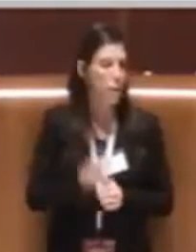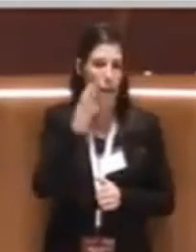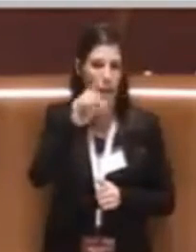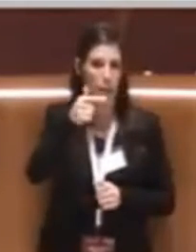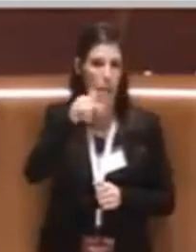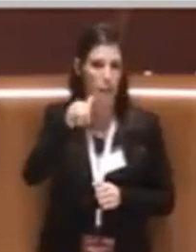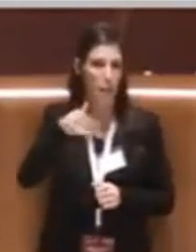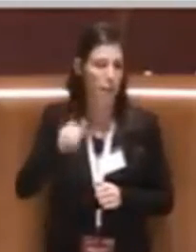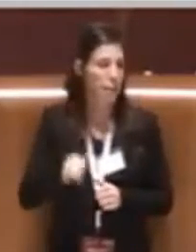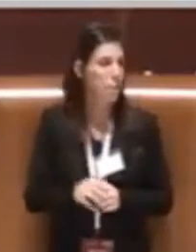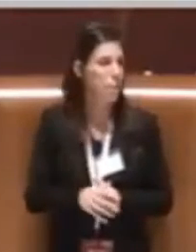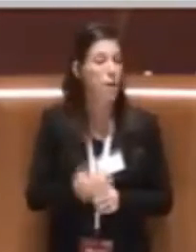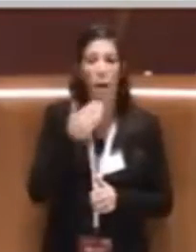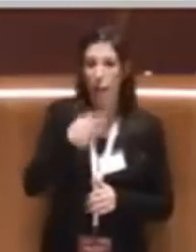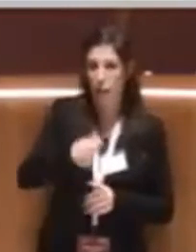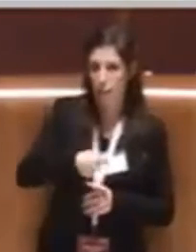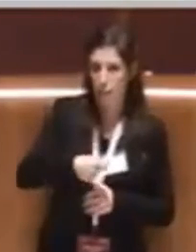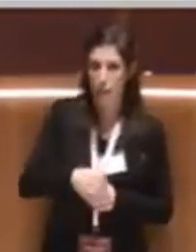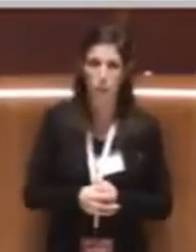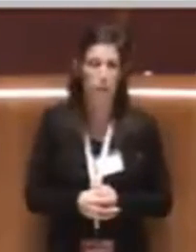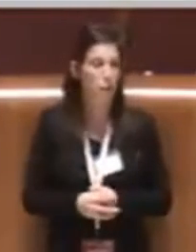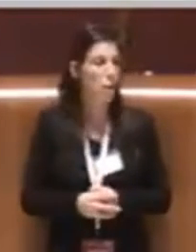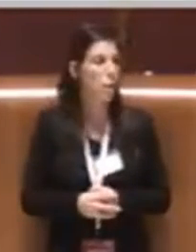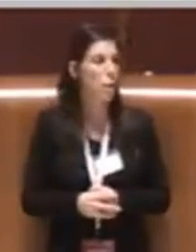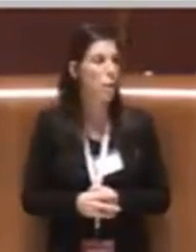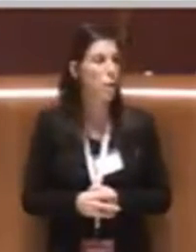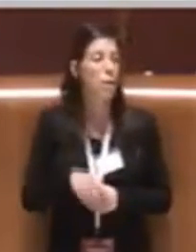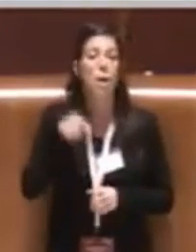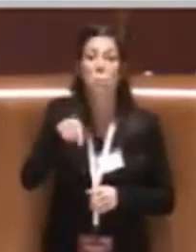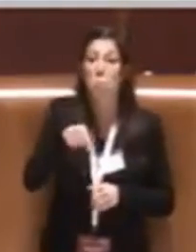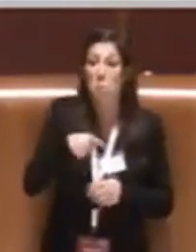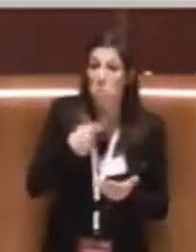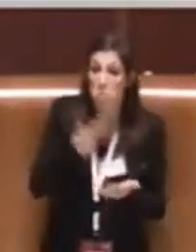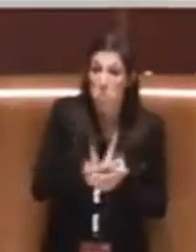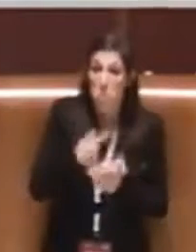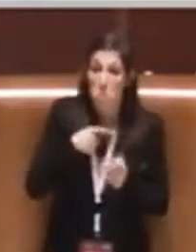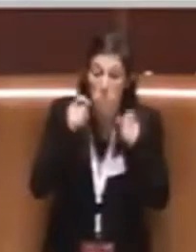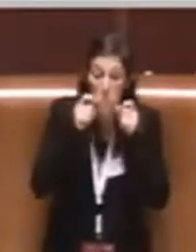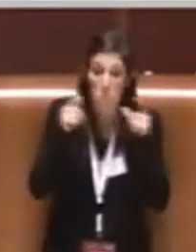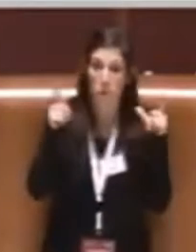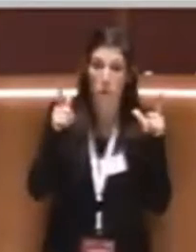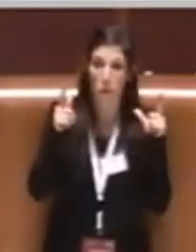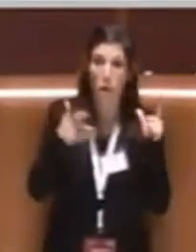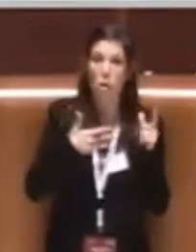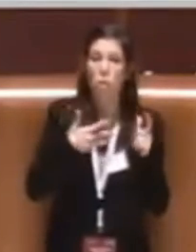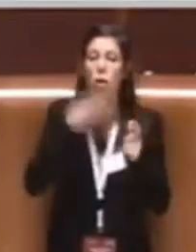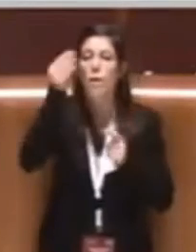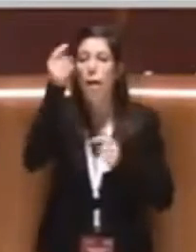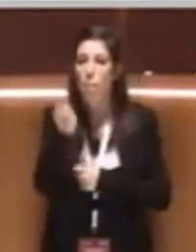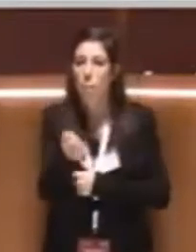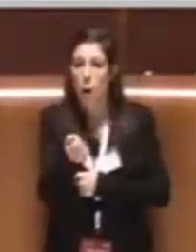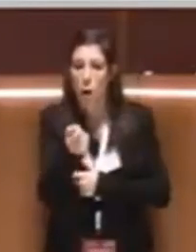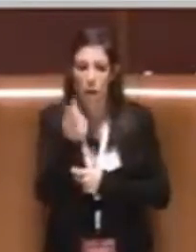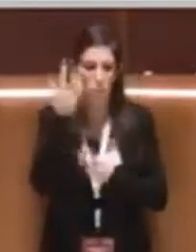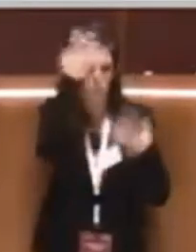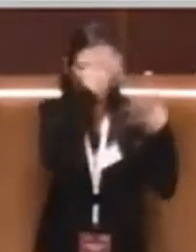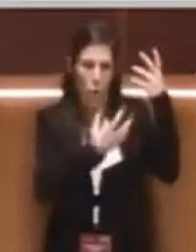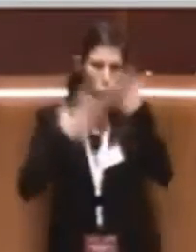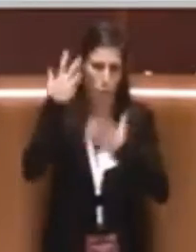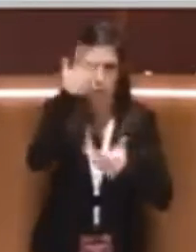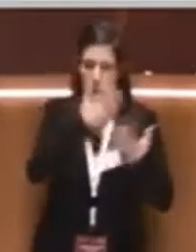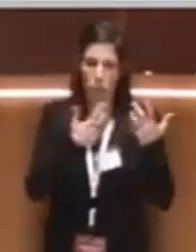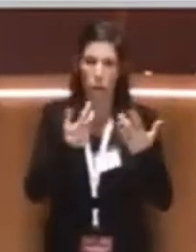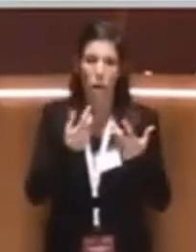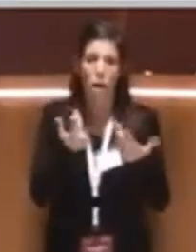Grazie Presidente. Allora, questa mozione ci lascia molto perplessi e contiene poche idee e molto confuse. Confonde